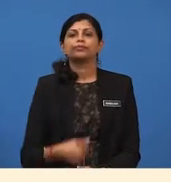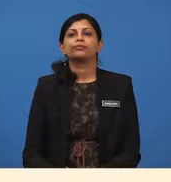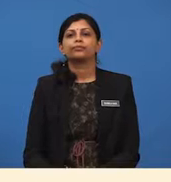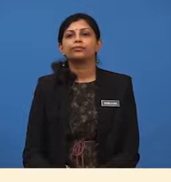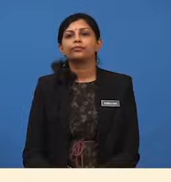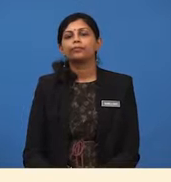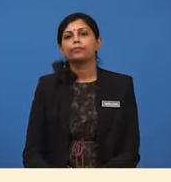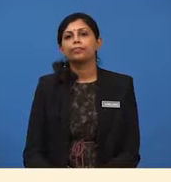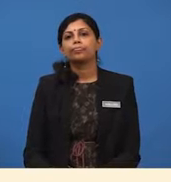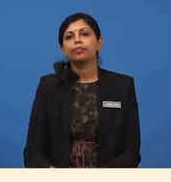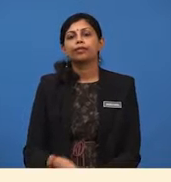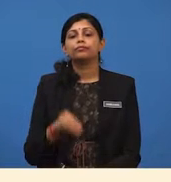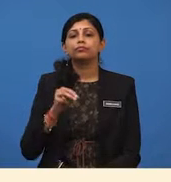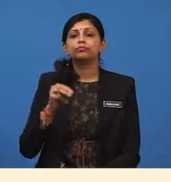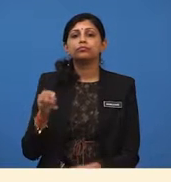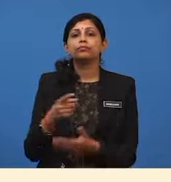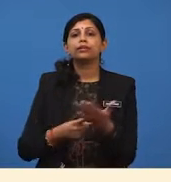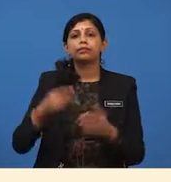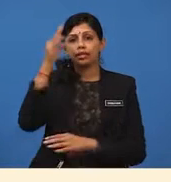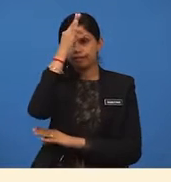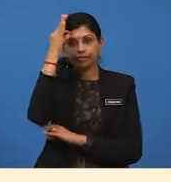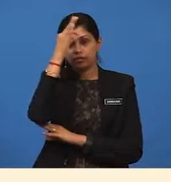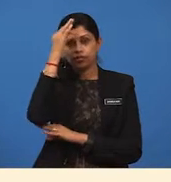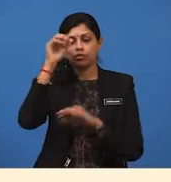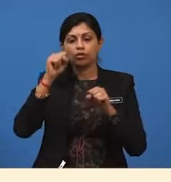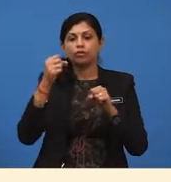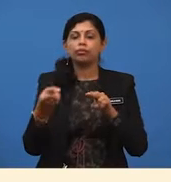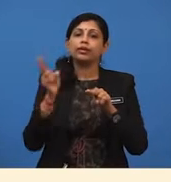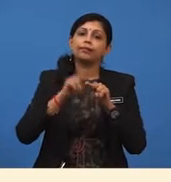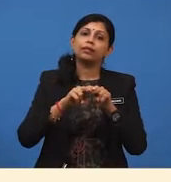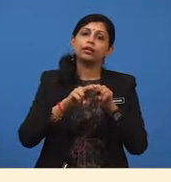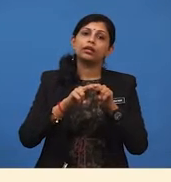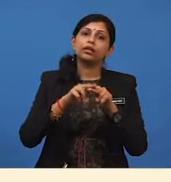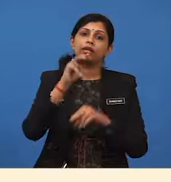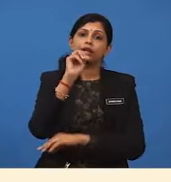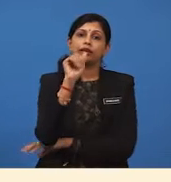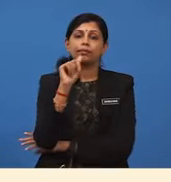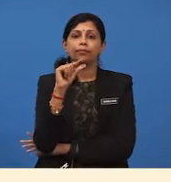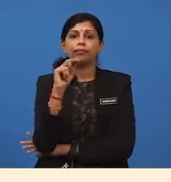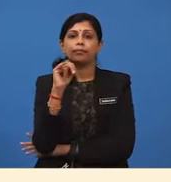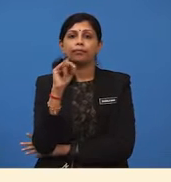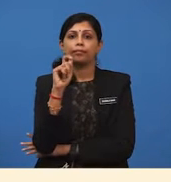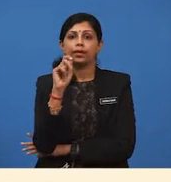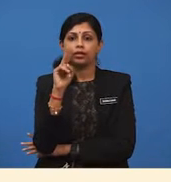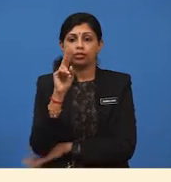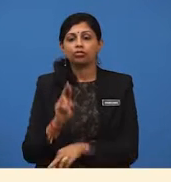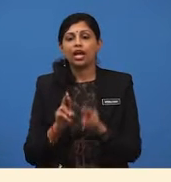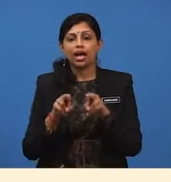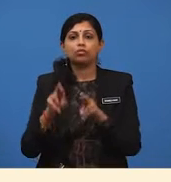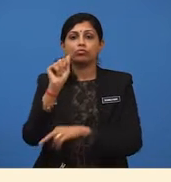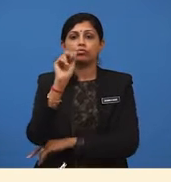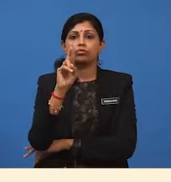Murid-murid, apakah faktor-faktor yang boleh meningkatkan magnitud arus aruhan?